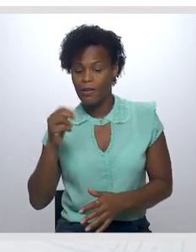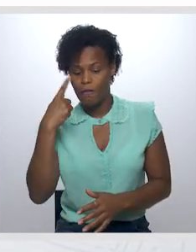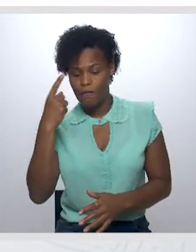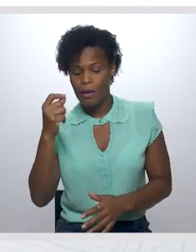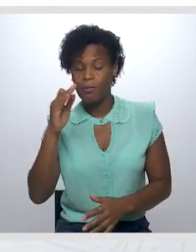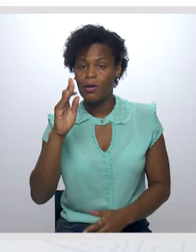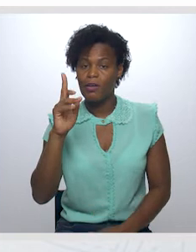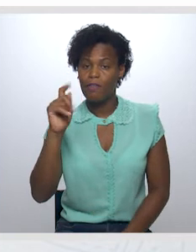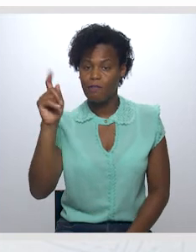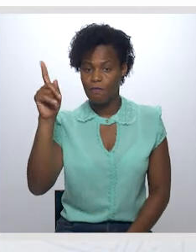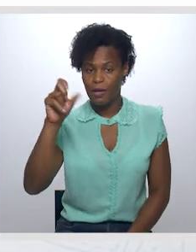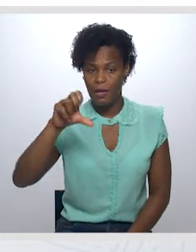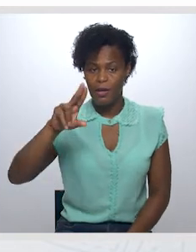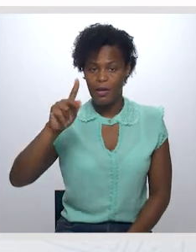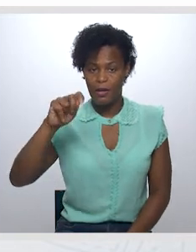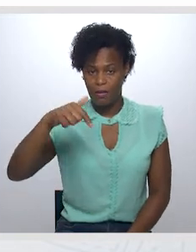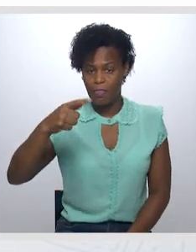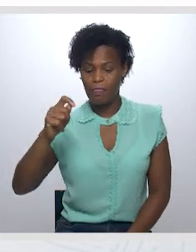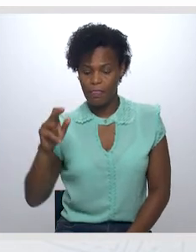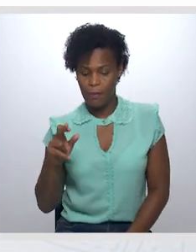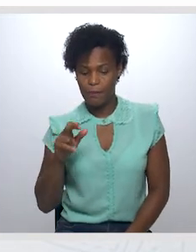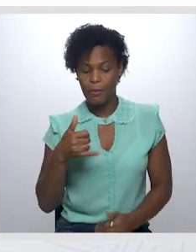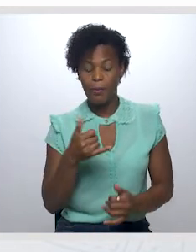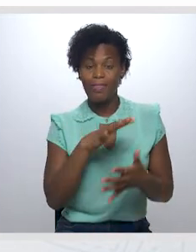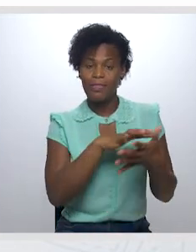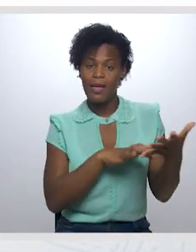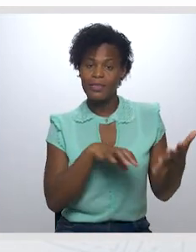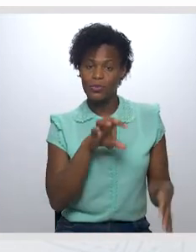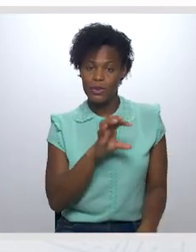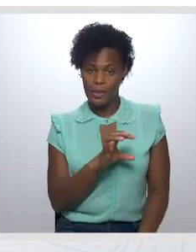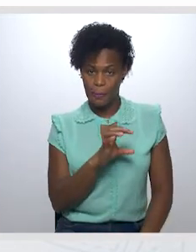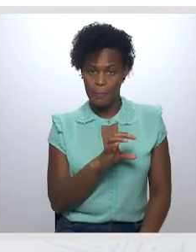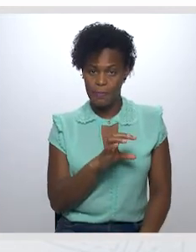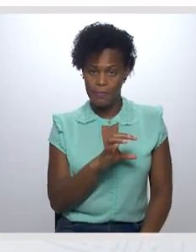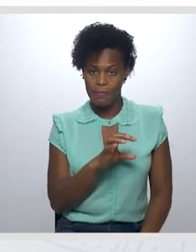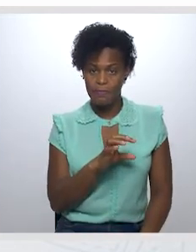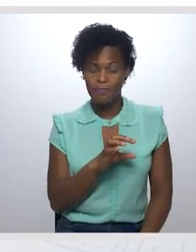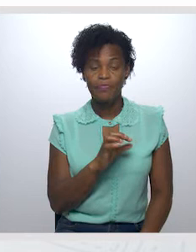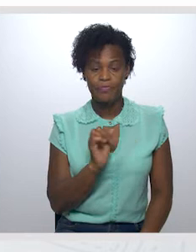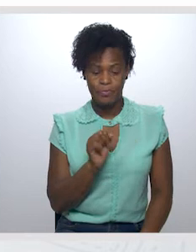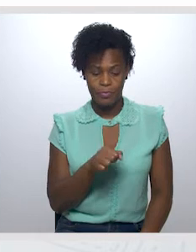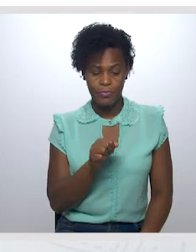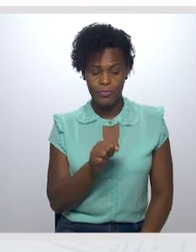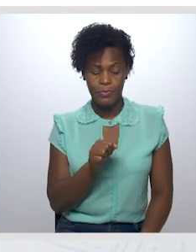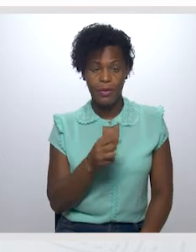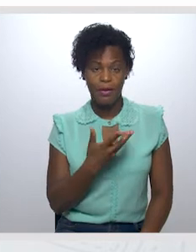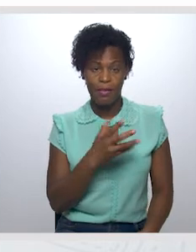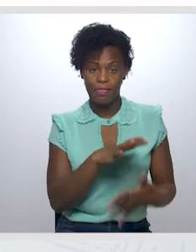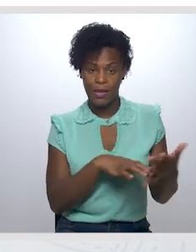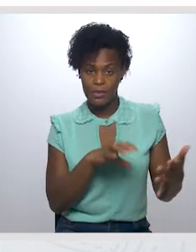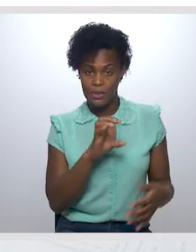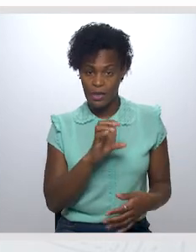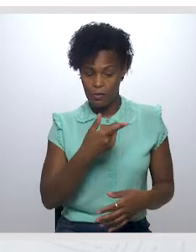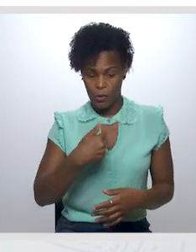On continue. On a le texte C. Très bien. Et on